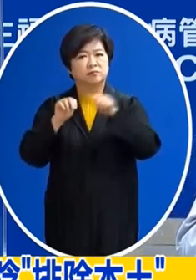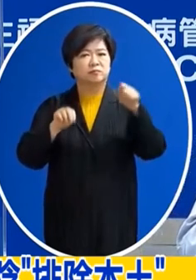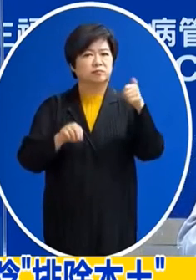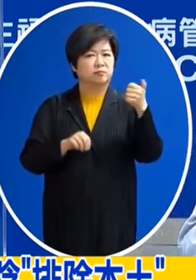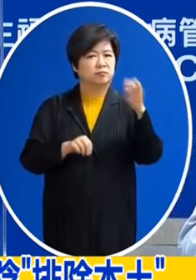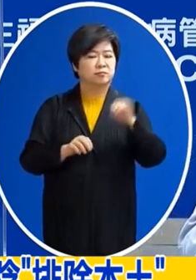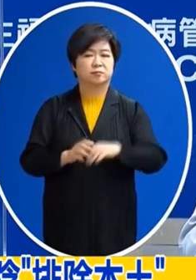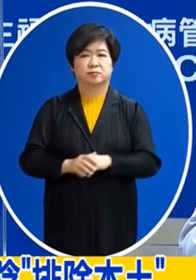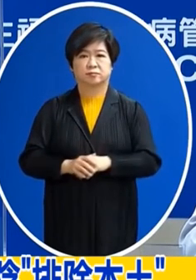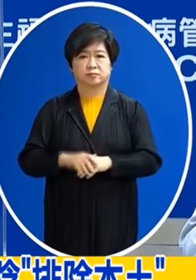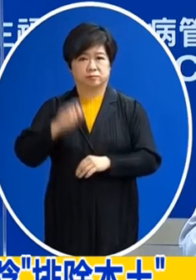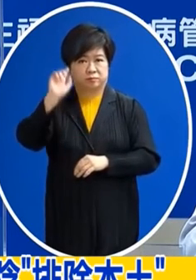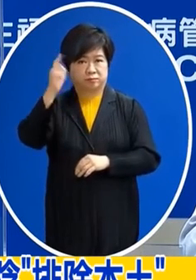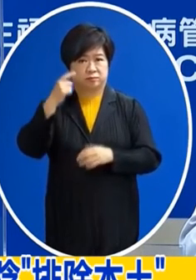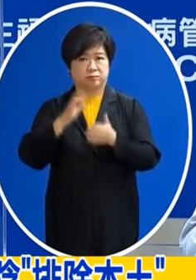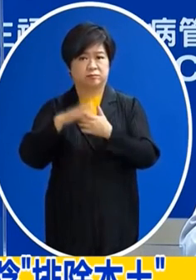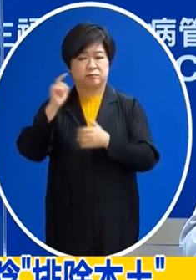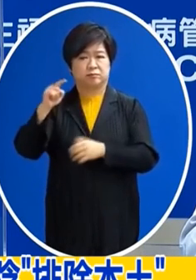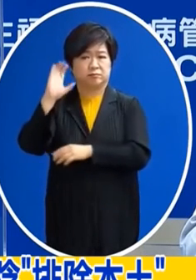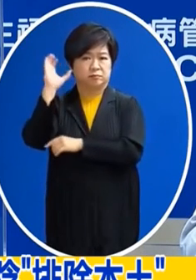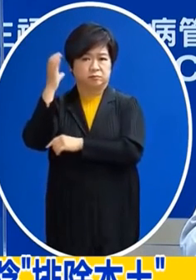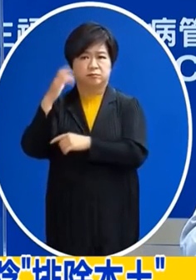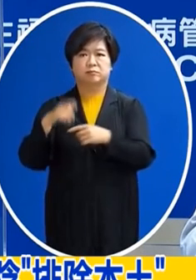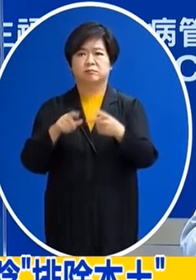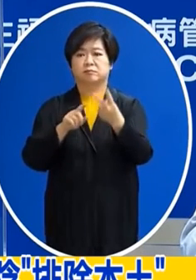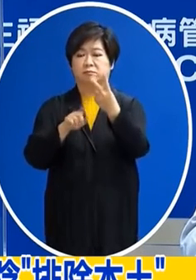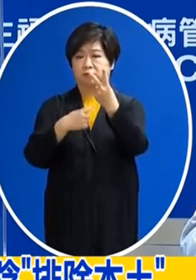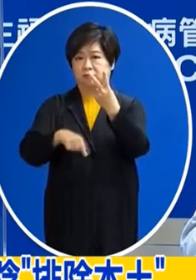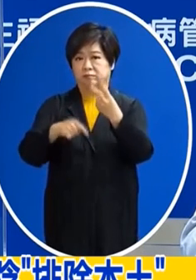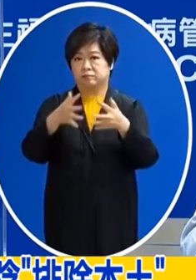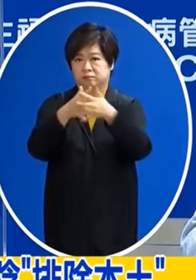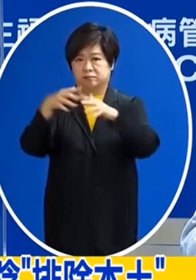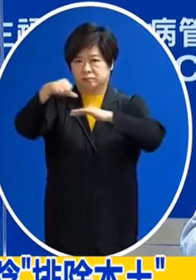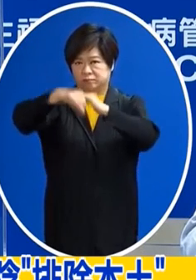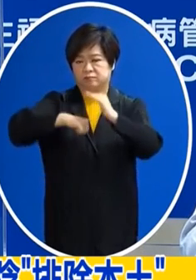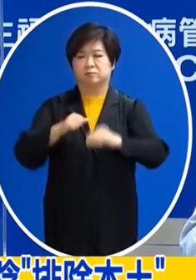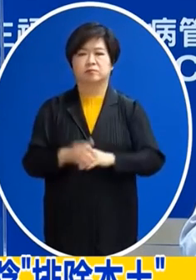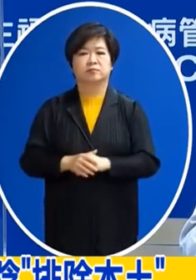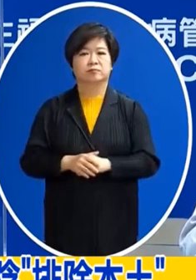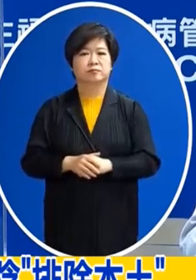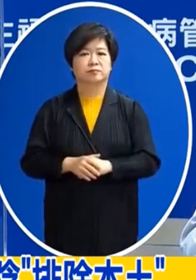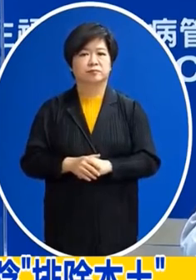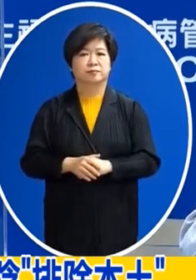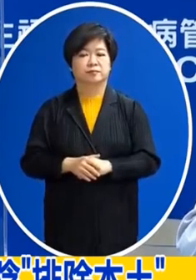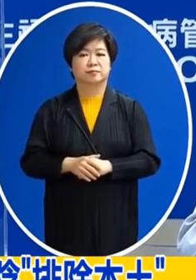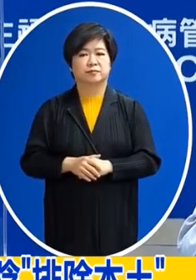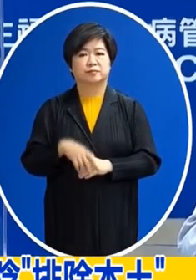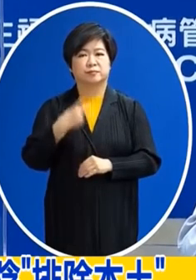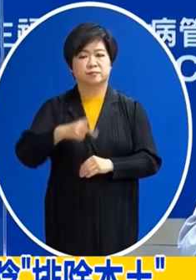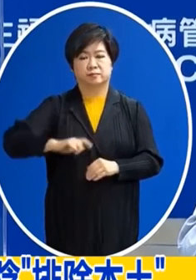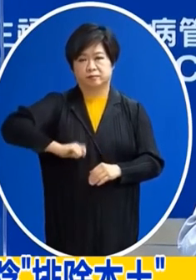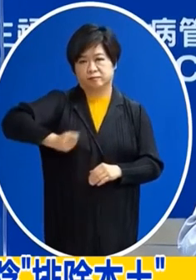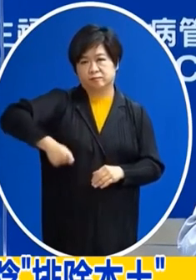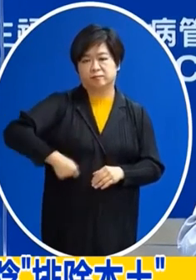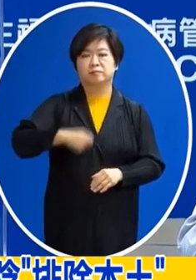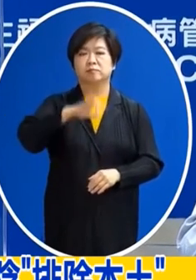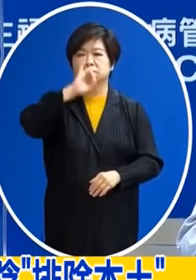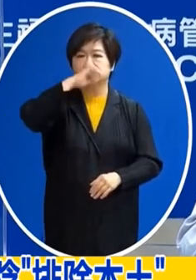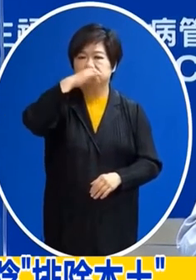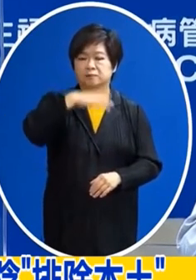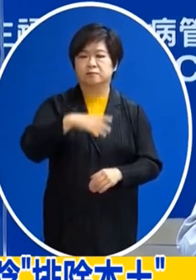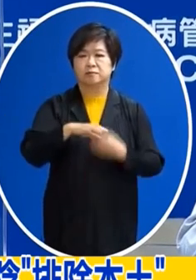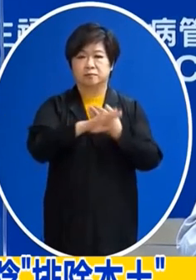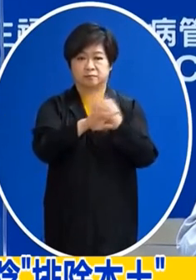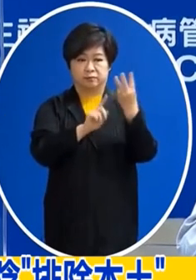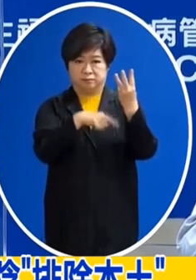岁，那分别来自哥伦比亚，2例来自美国，还有柬埔寨，越南，3